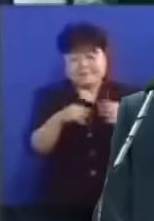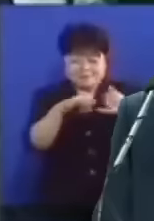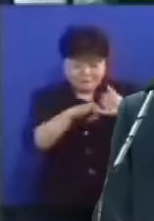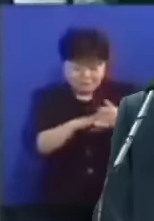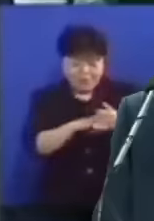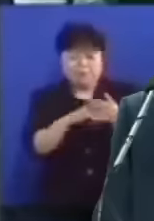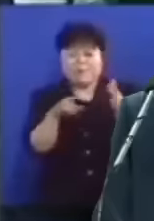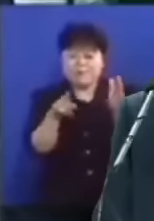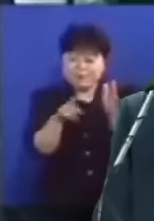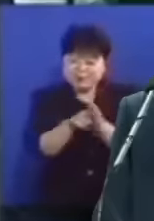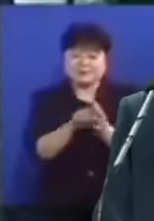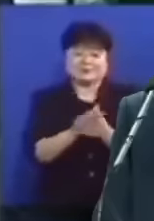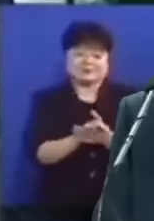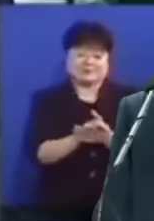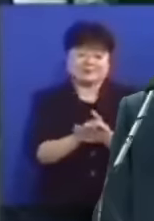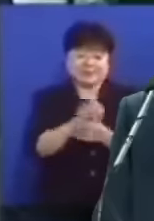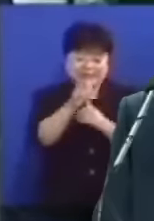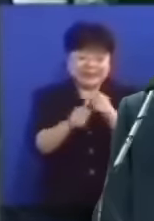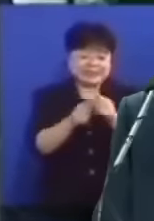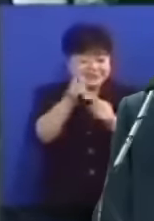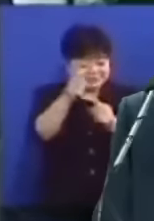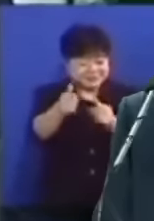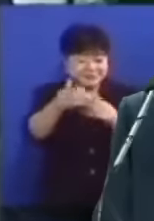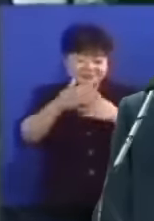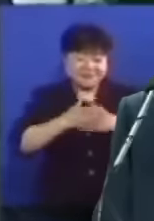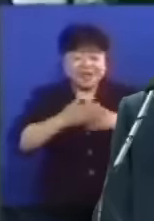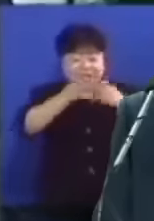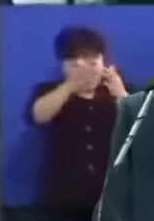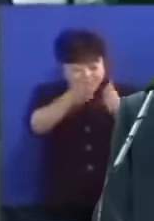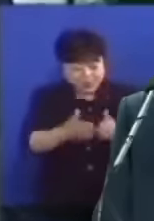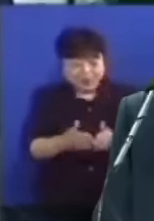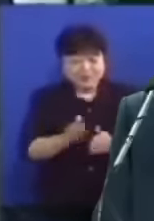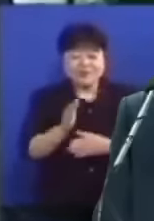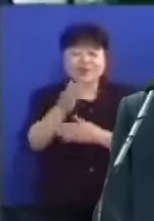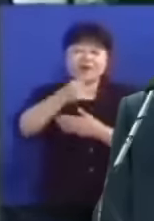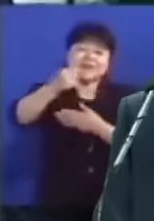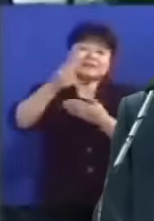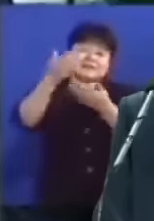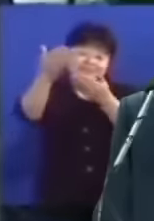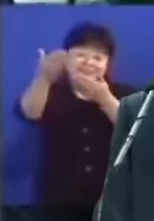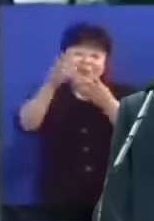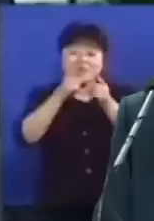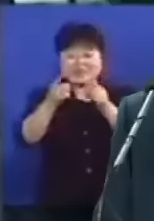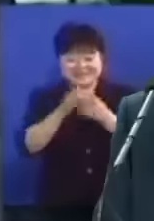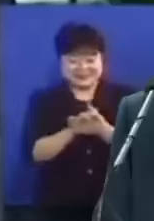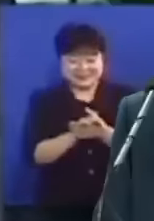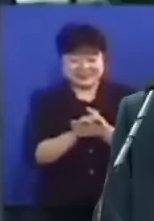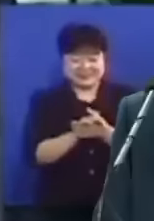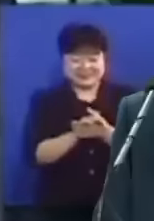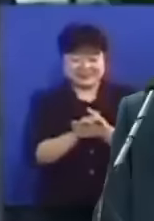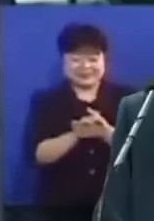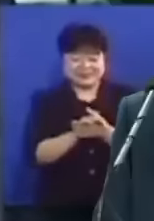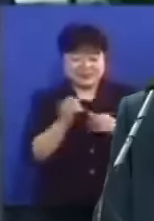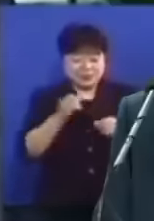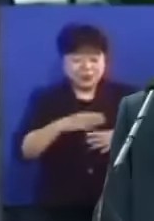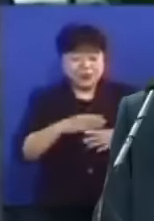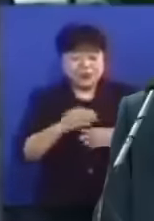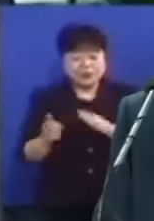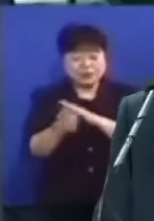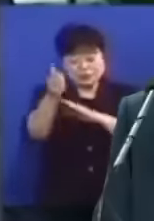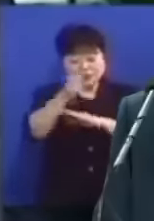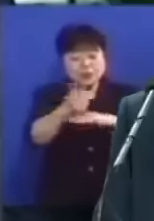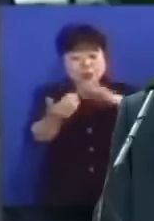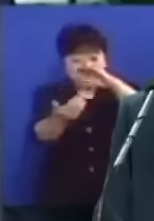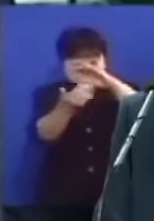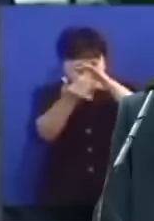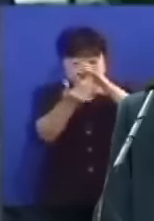믿었던, 그래서 하나님 나를 통해서 지금 영광을 받는다고 말한 것입니다. 이처럼 놀라운 성공을 이루게